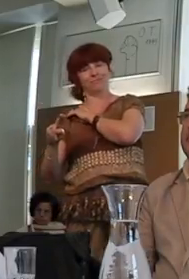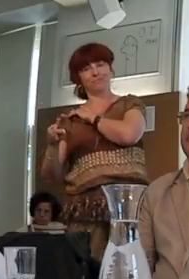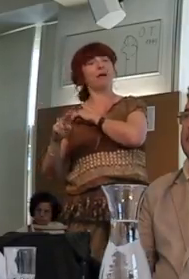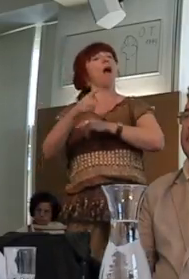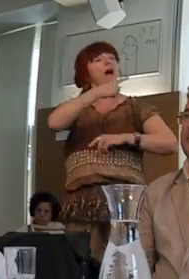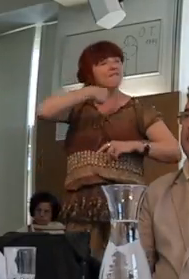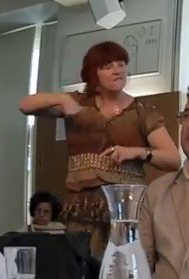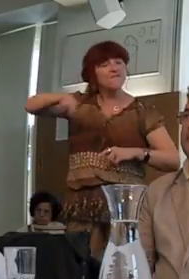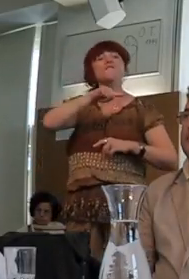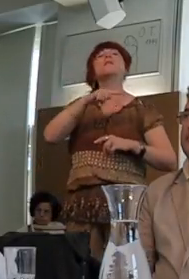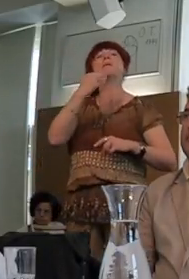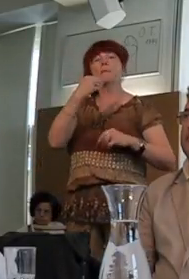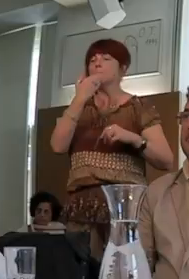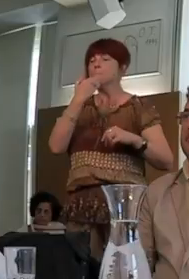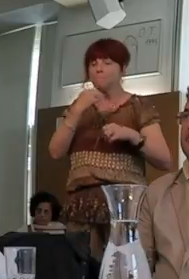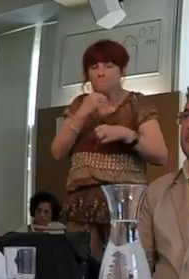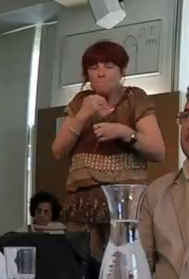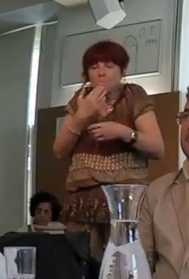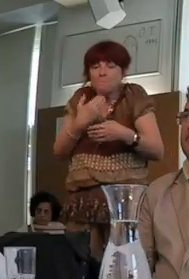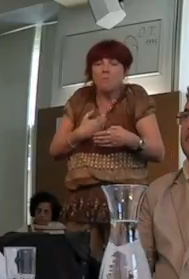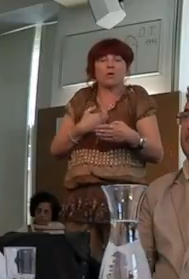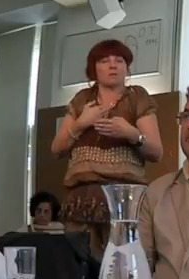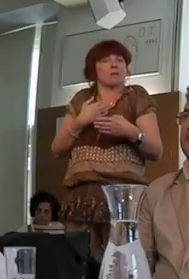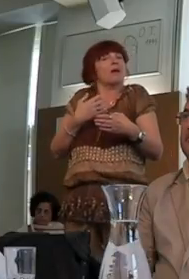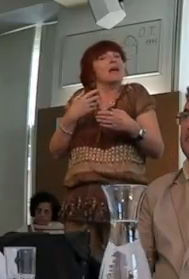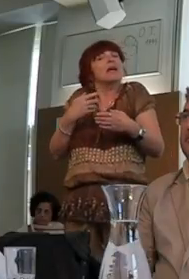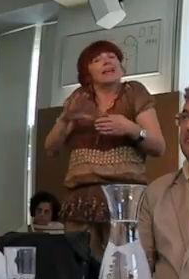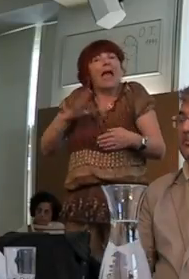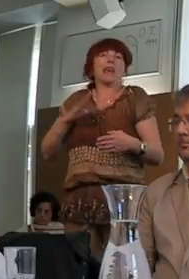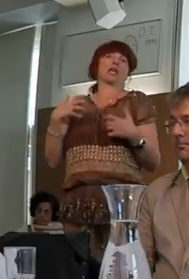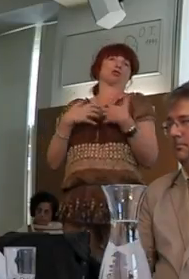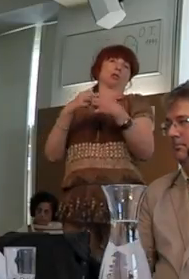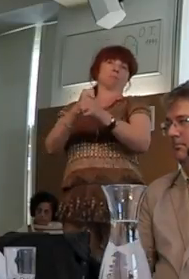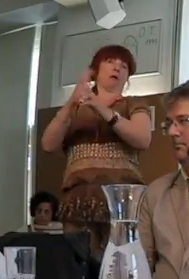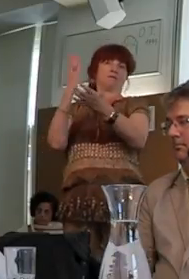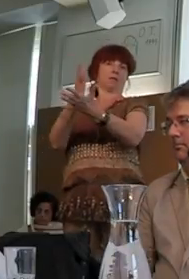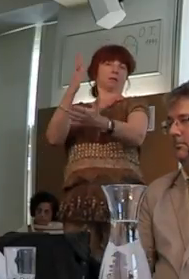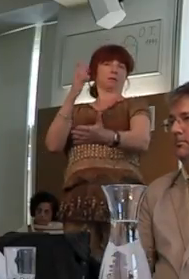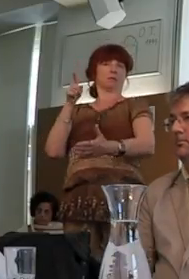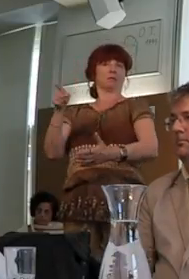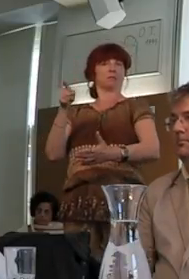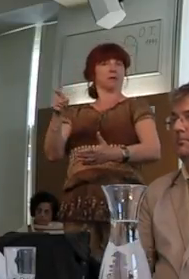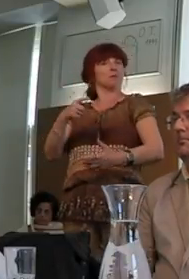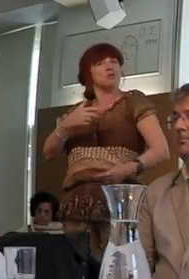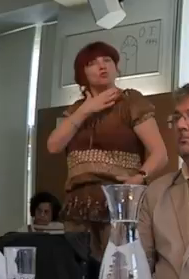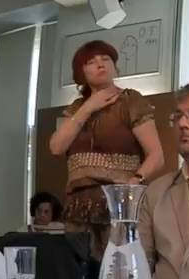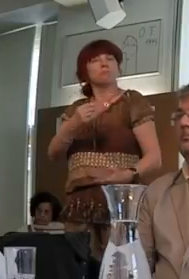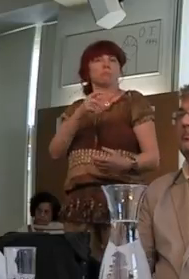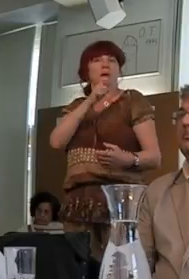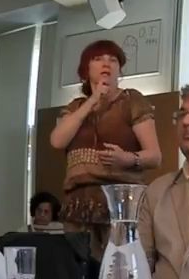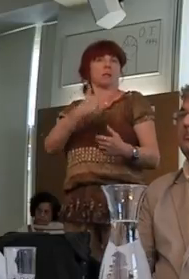geile Geschichten machen wollen. Und ich glaube, das ist der Ansatz, an dem wir uns viel eher orientieren sollten. Was ist überhaupt